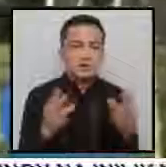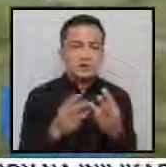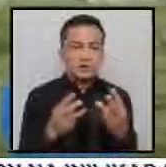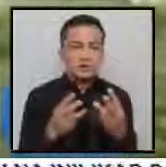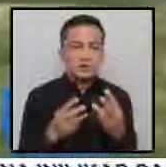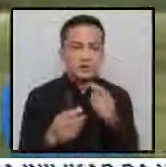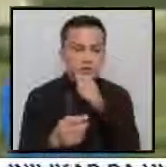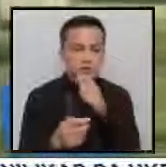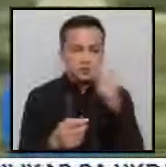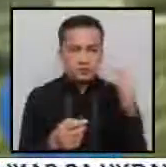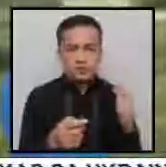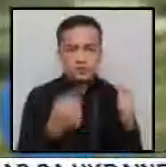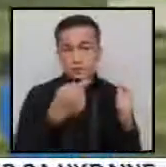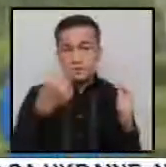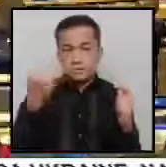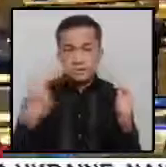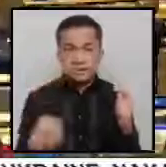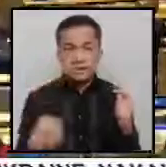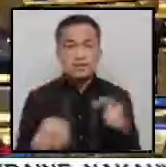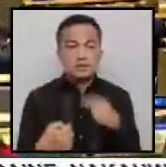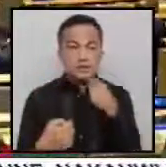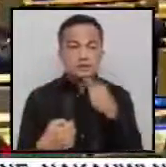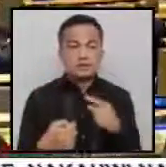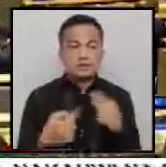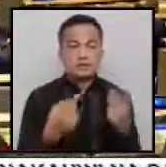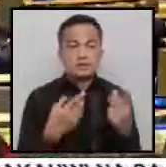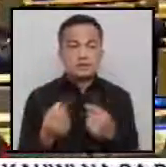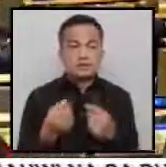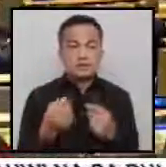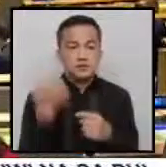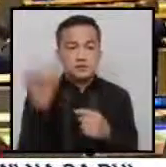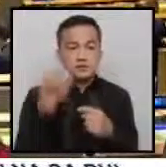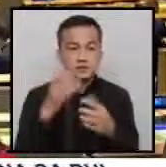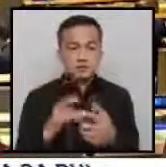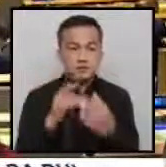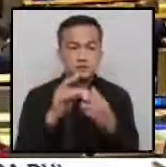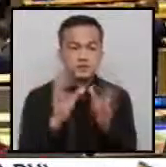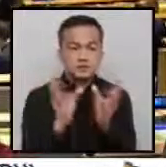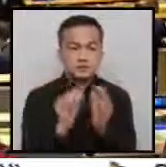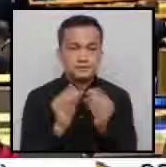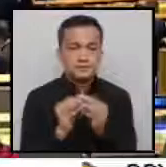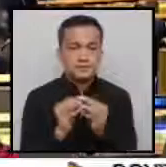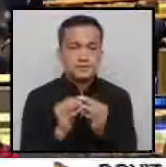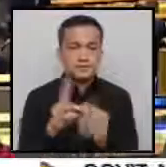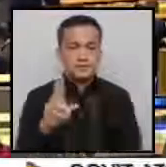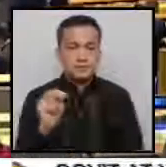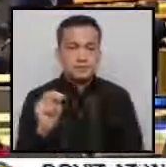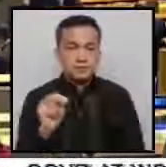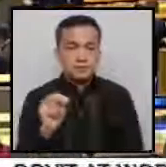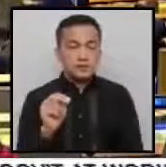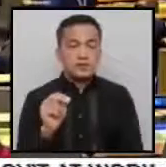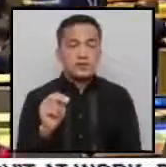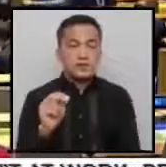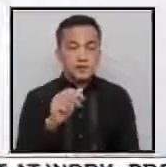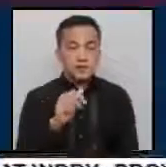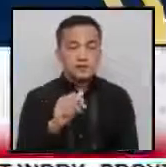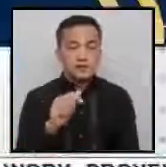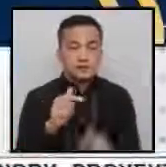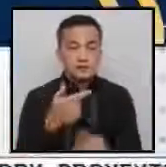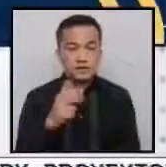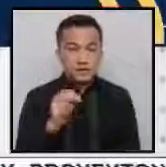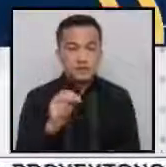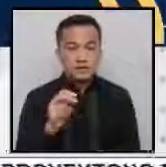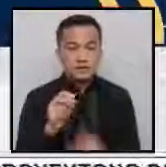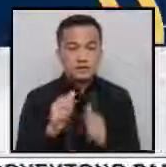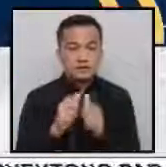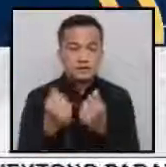at Russia. Sa isinagwa kasing Emergency Special Session ng United Nations General Assembly hinggil sa sitwasyon,